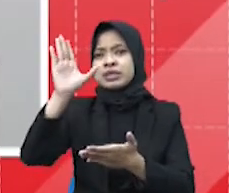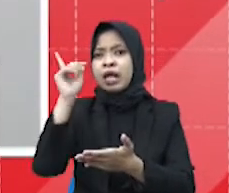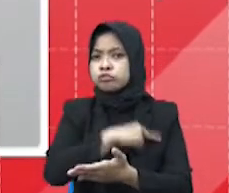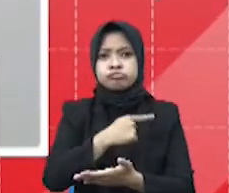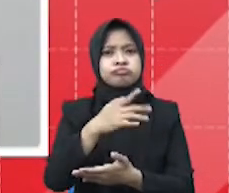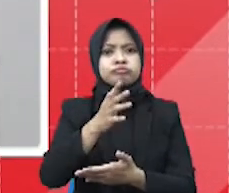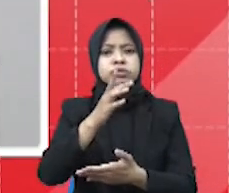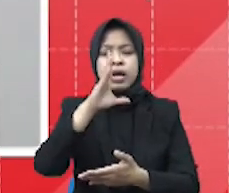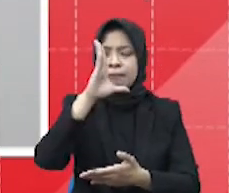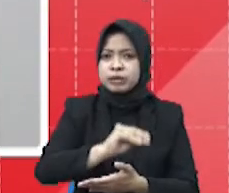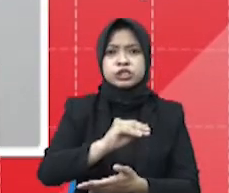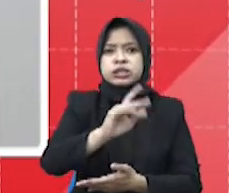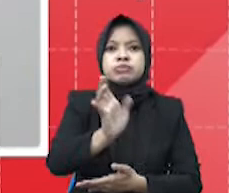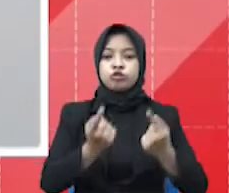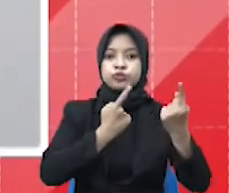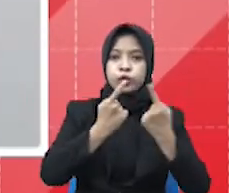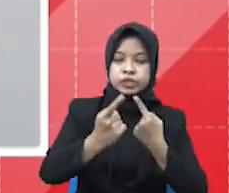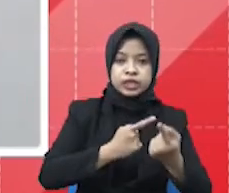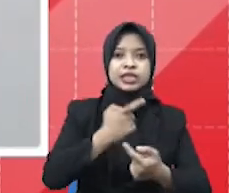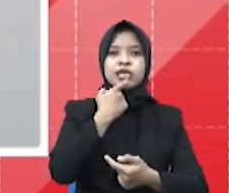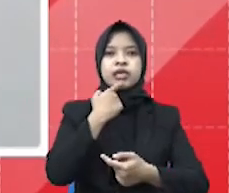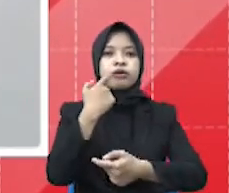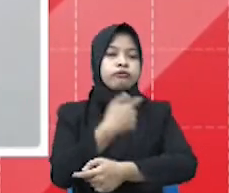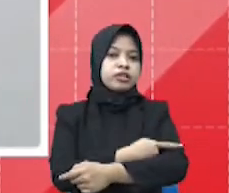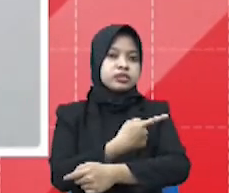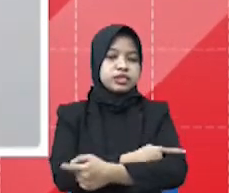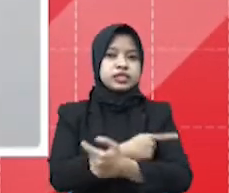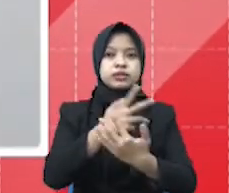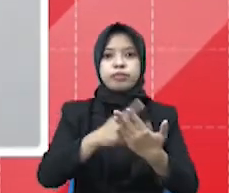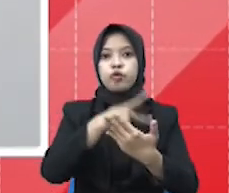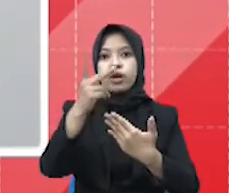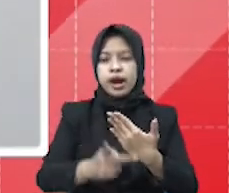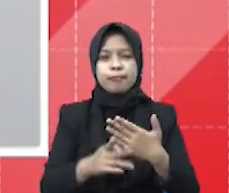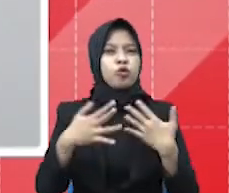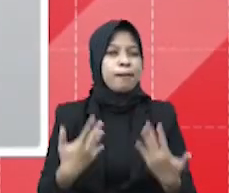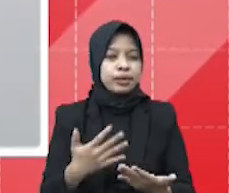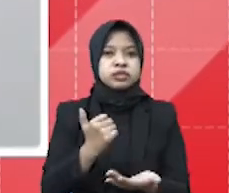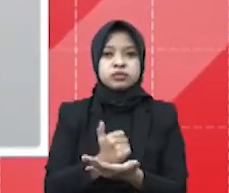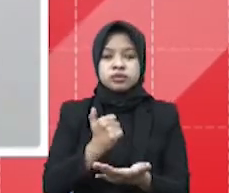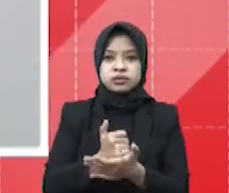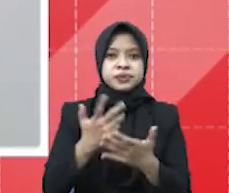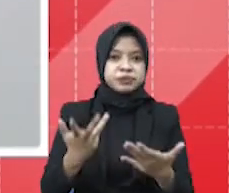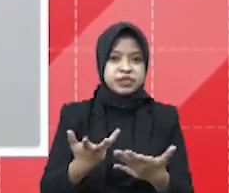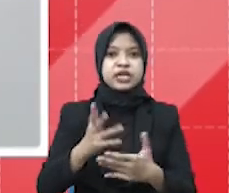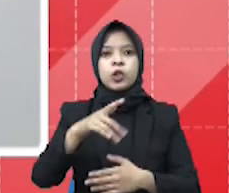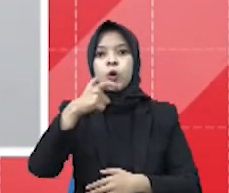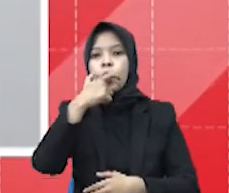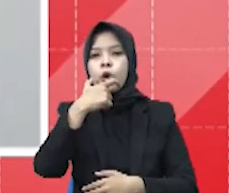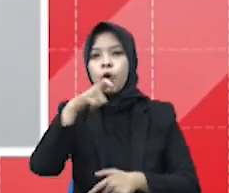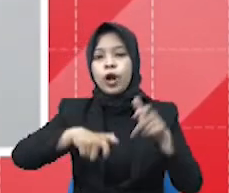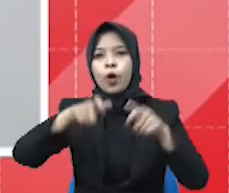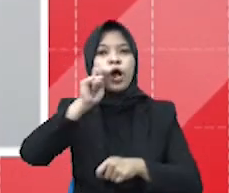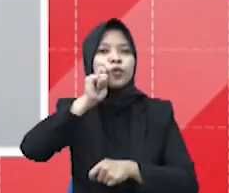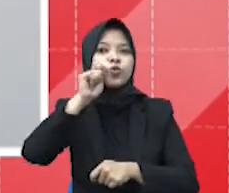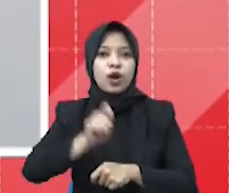perlu dicamkan ya oleh kita semua. Kalau kita melihat dari apa yang vaksin pemerintah itu kan pasti para lansia ya, karena mereka